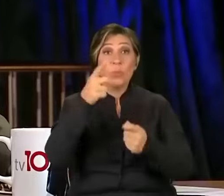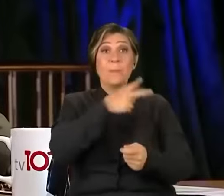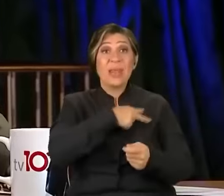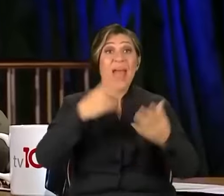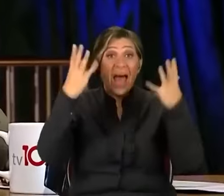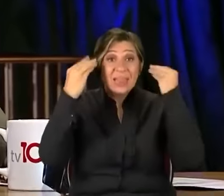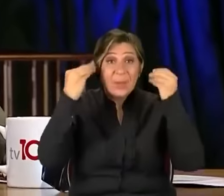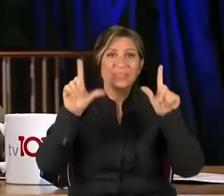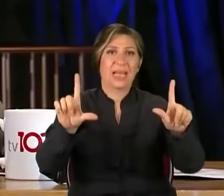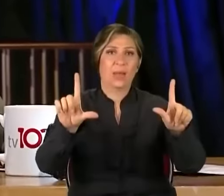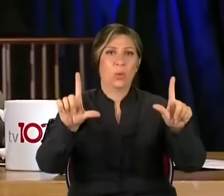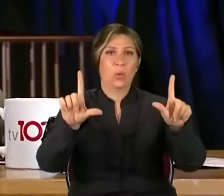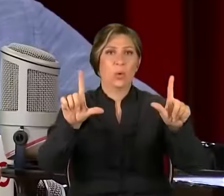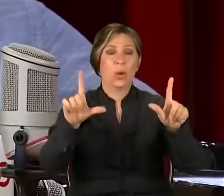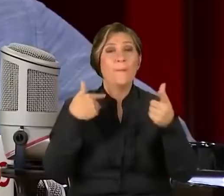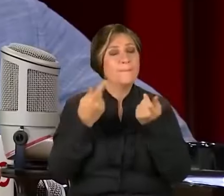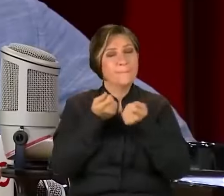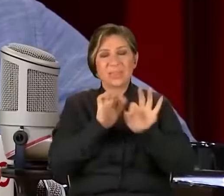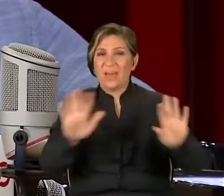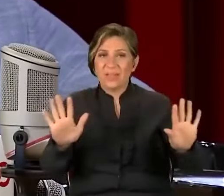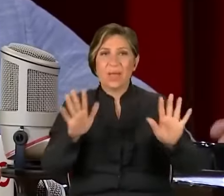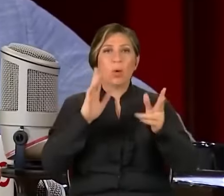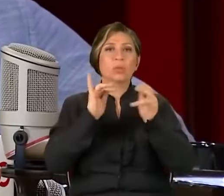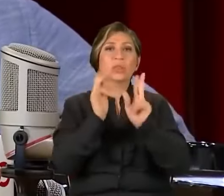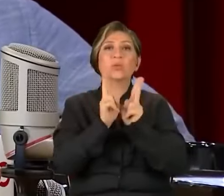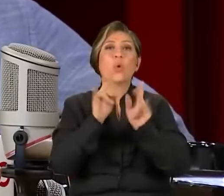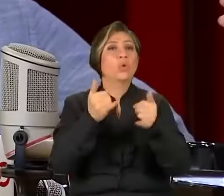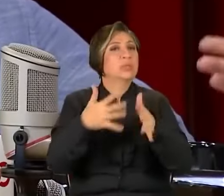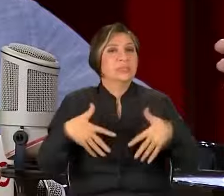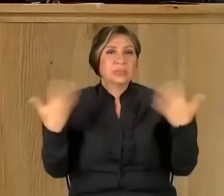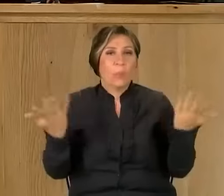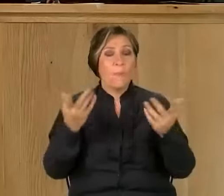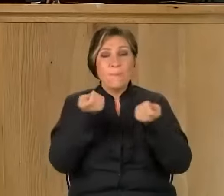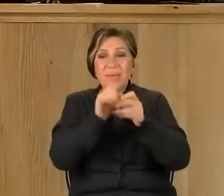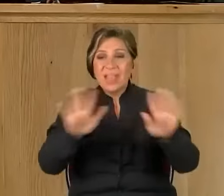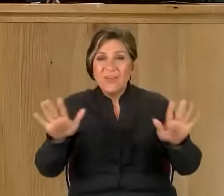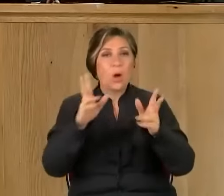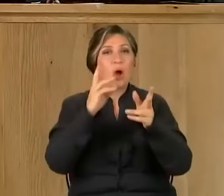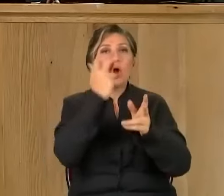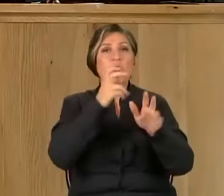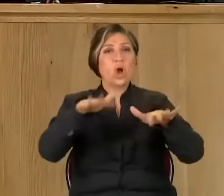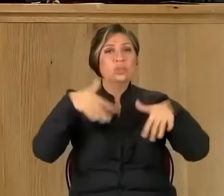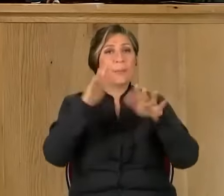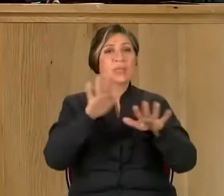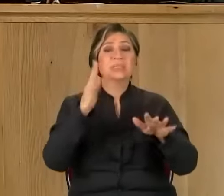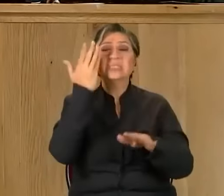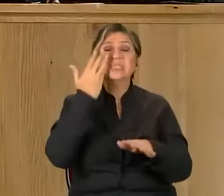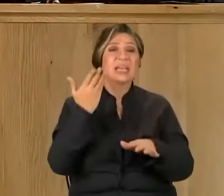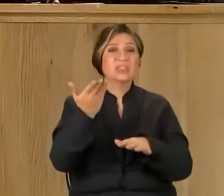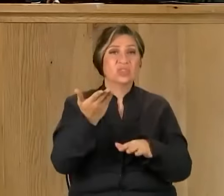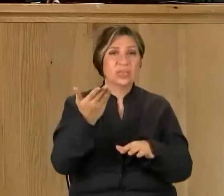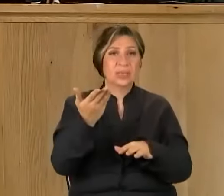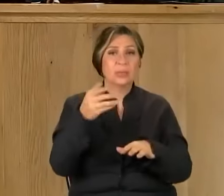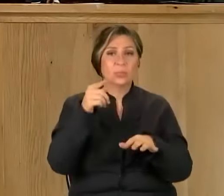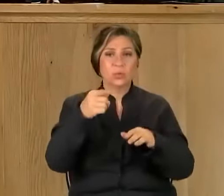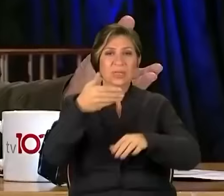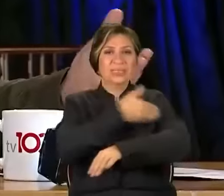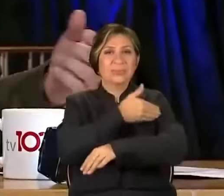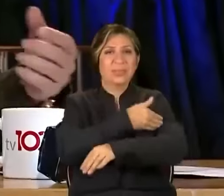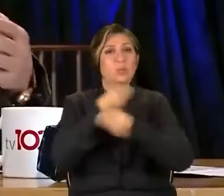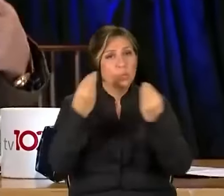de anlaması gerekiyor. Ben bedavadan oyun oynamak istemiyorum gerçekten. Yani çünkü bedava konser bitirir. Çünkü bir süre sonra seyirci, yani bu